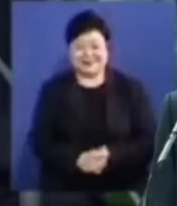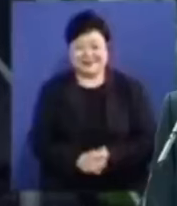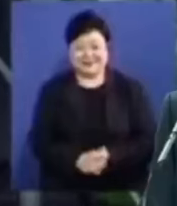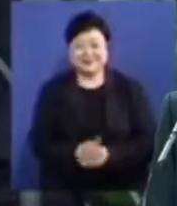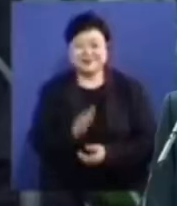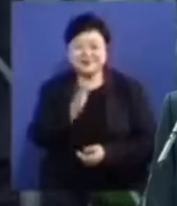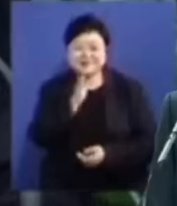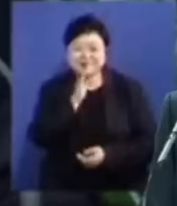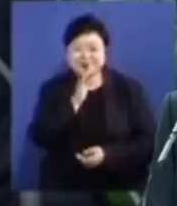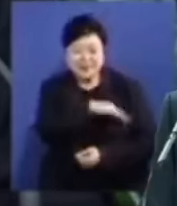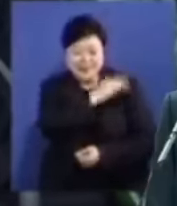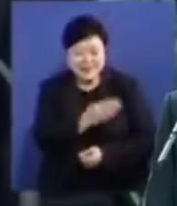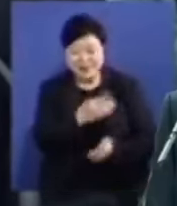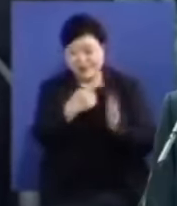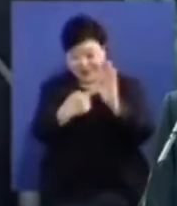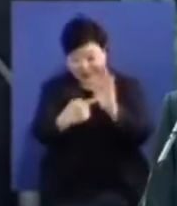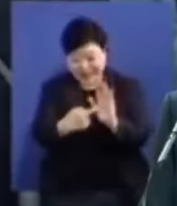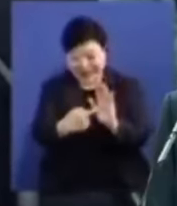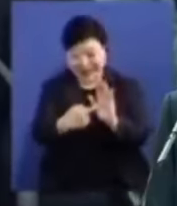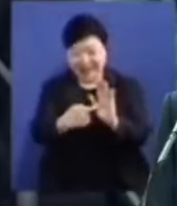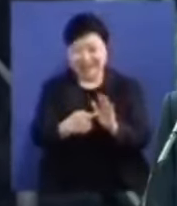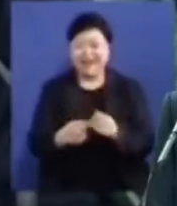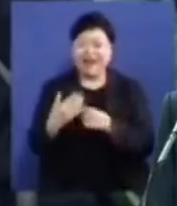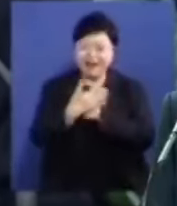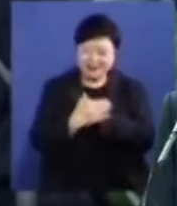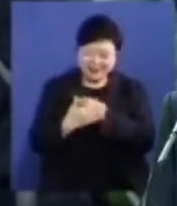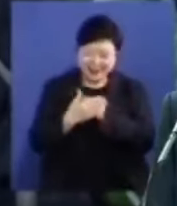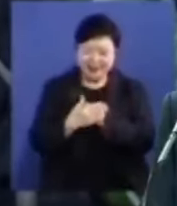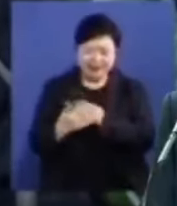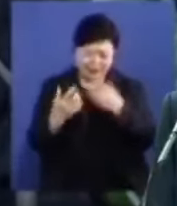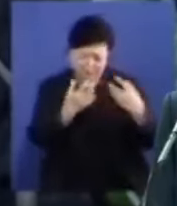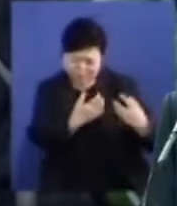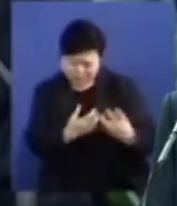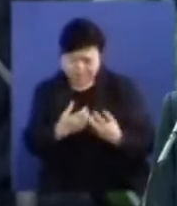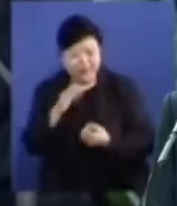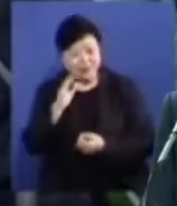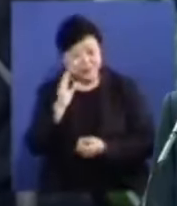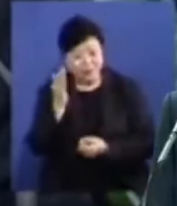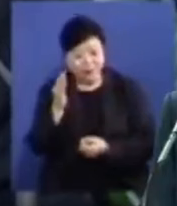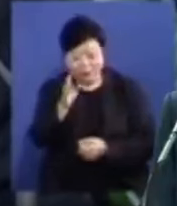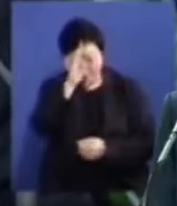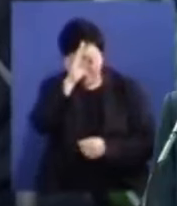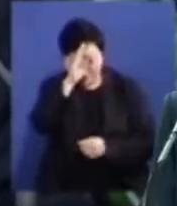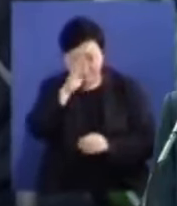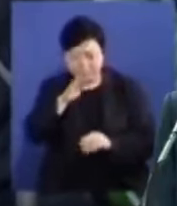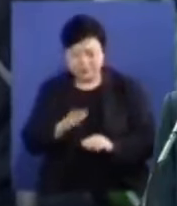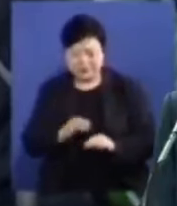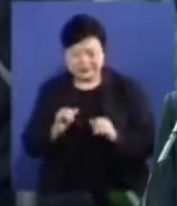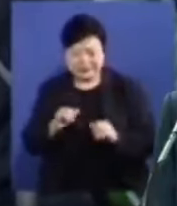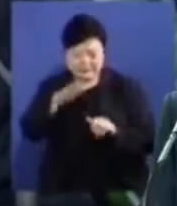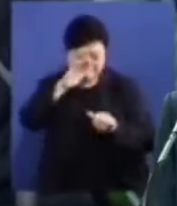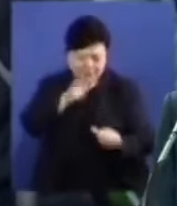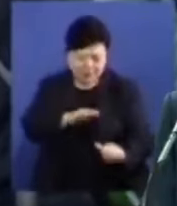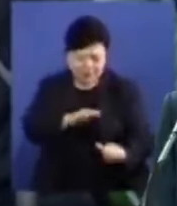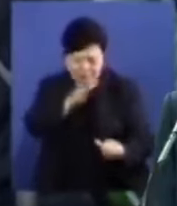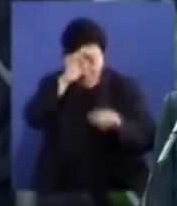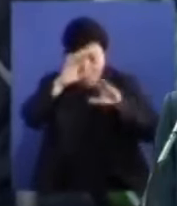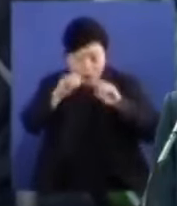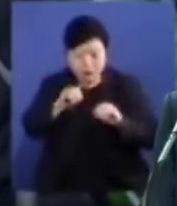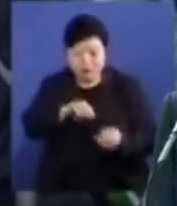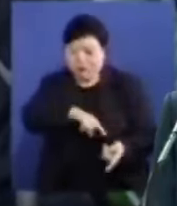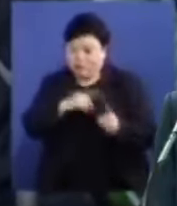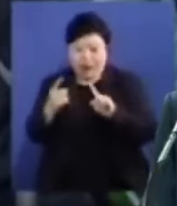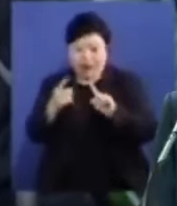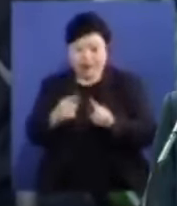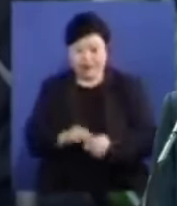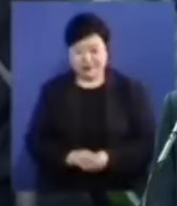그러니까 능력도 나타나고 은혜도 쏟아집니다. 병자 위한 기도할 때 많은 병자들이